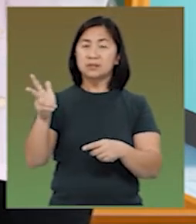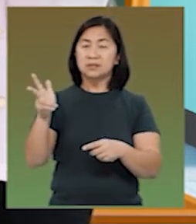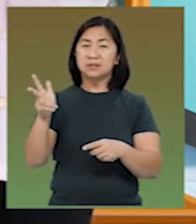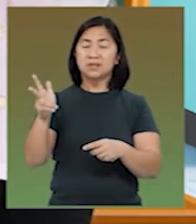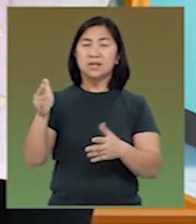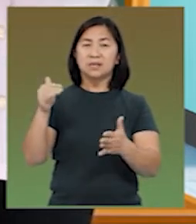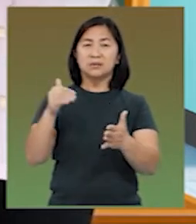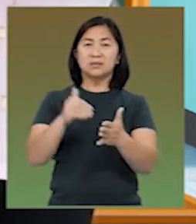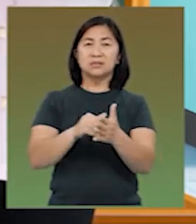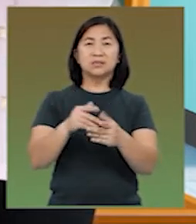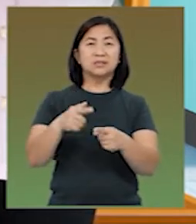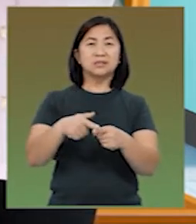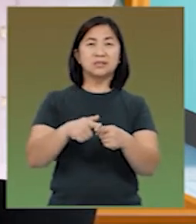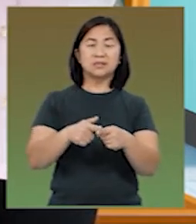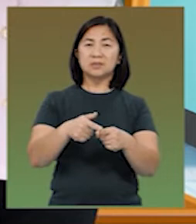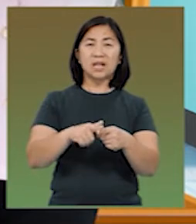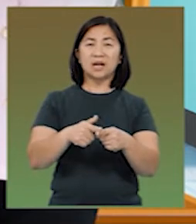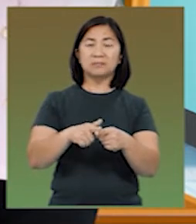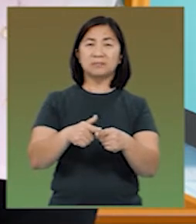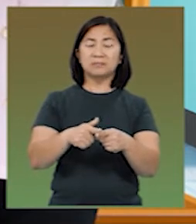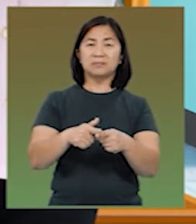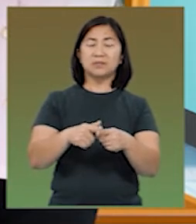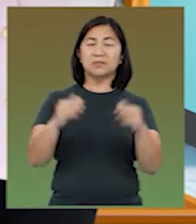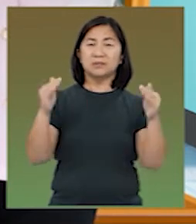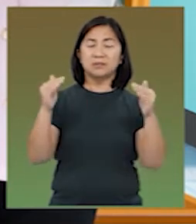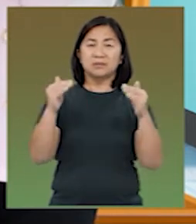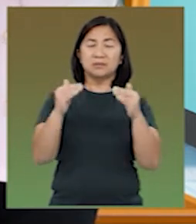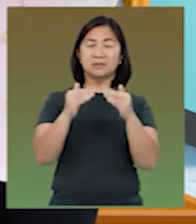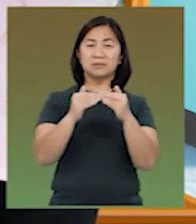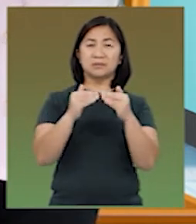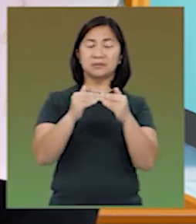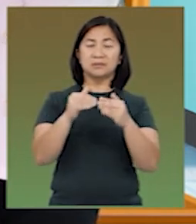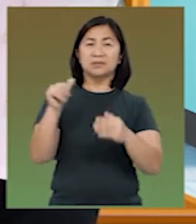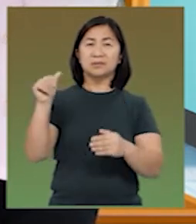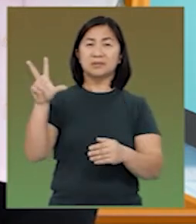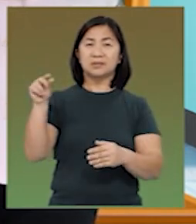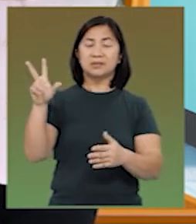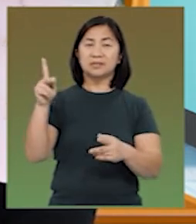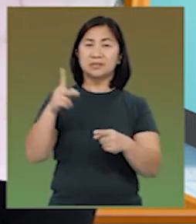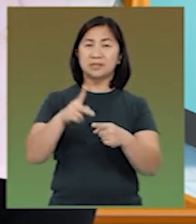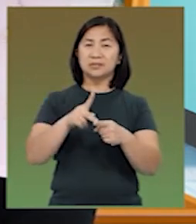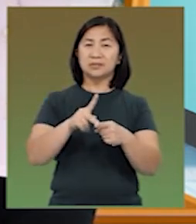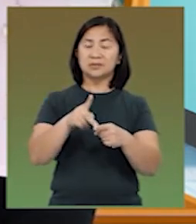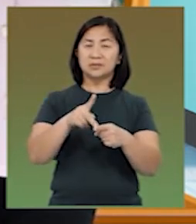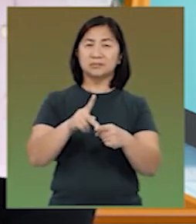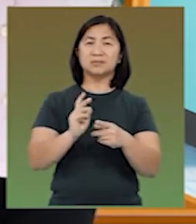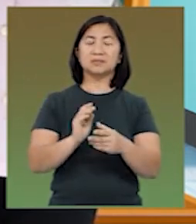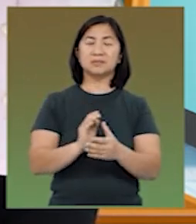13,000 grams divided by 1,000 is equal to 13 kilograms.